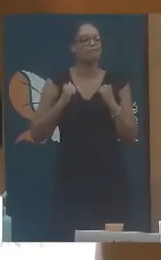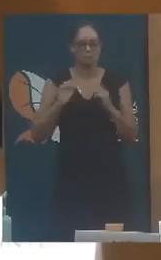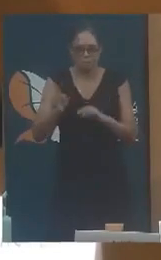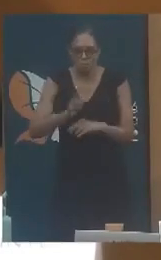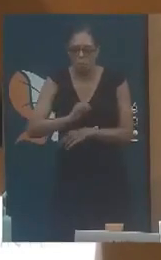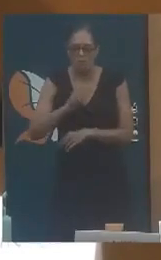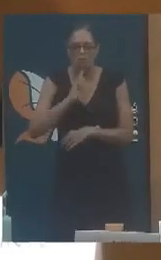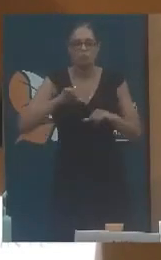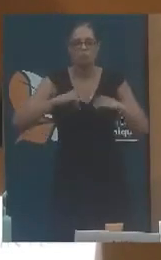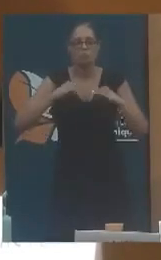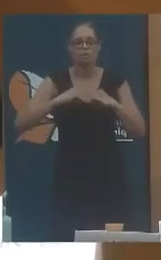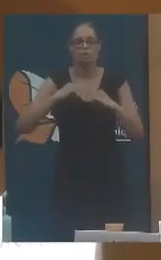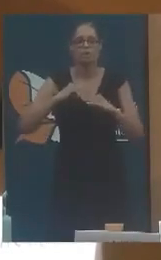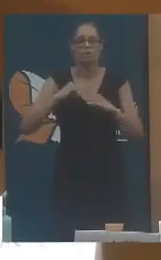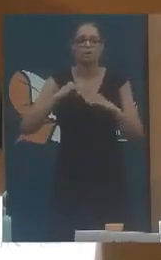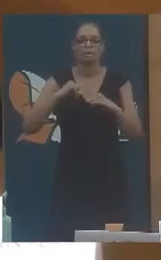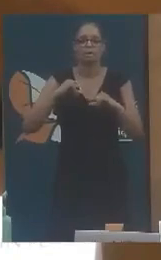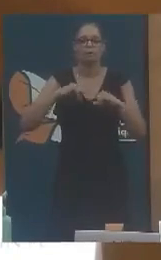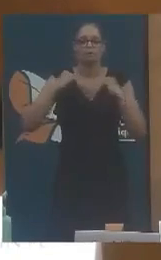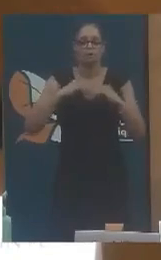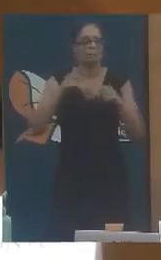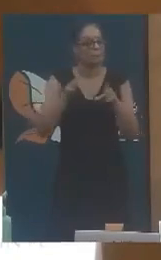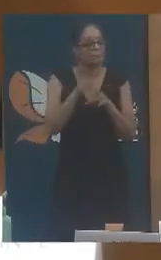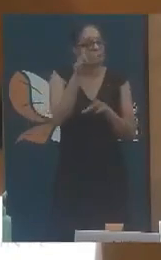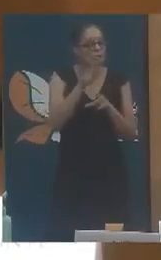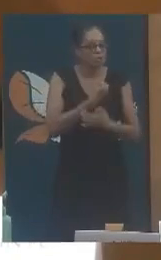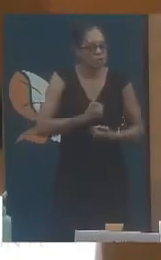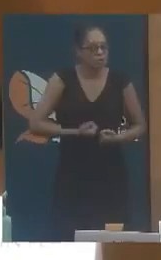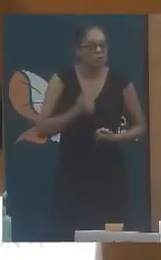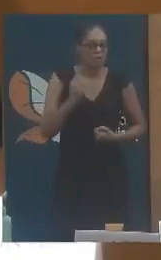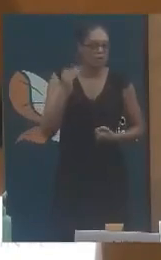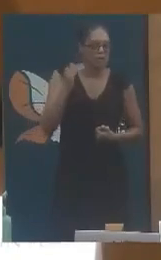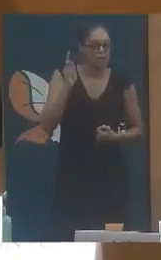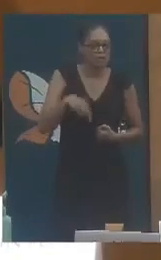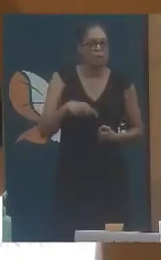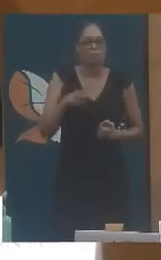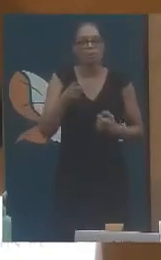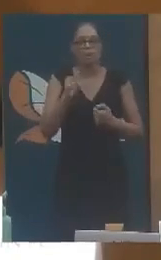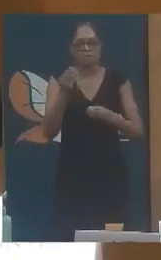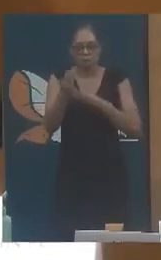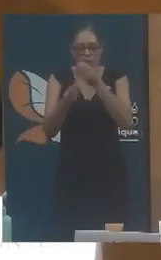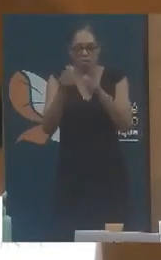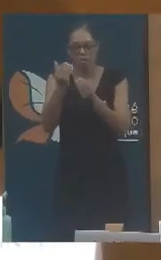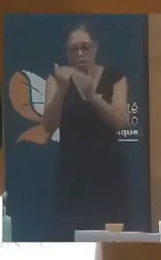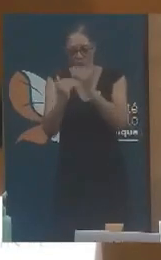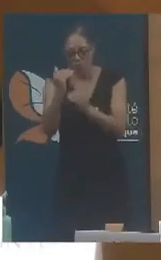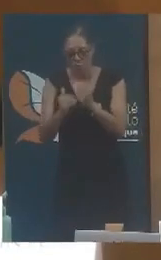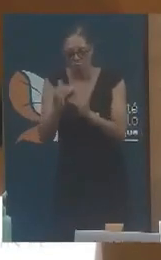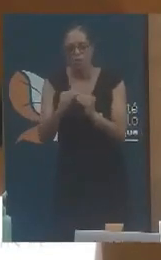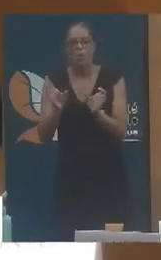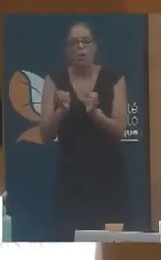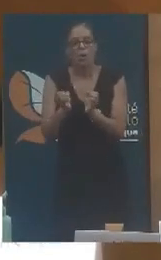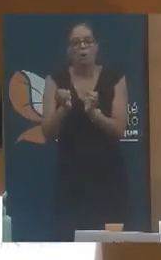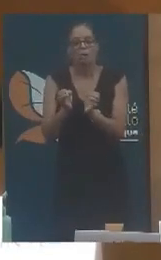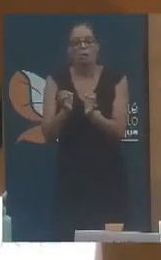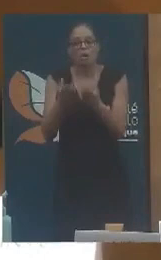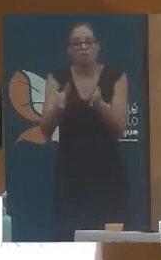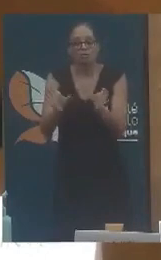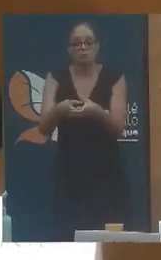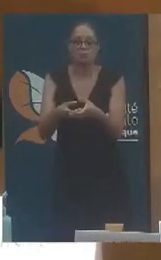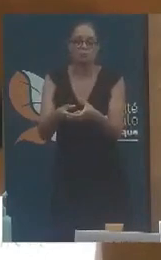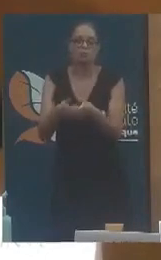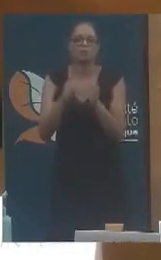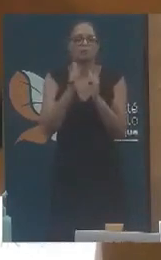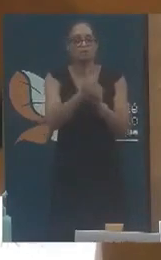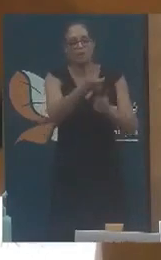nos jeunes, comme pour les demandeurs d'emploi adultes, que nous mettons à leur disposition une offre de formation qui correspond aux besoins de